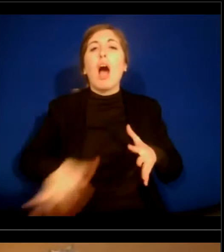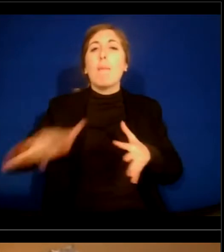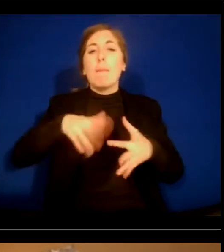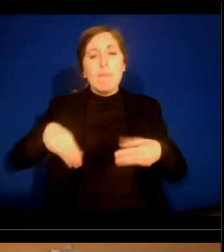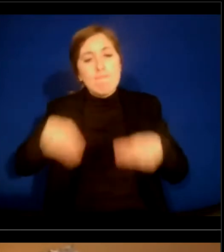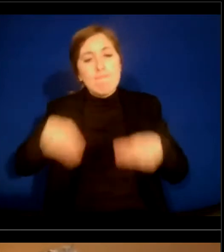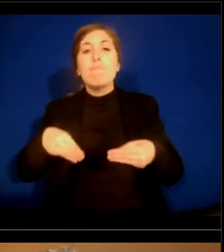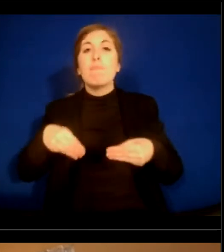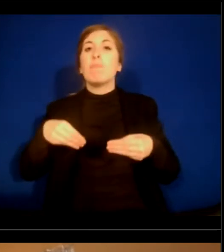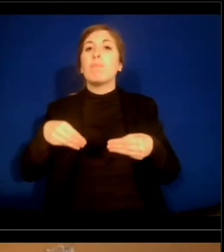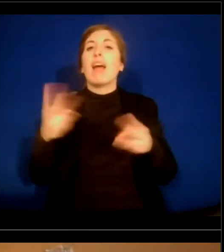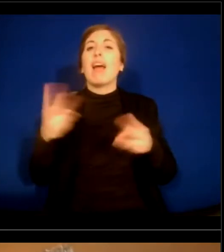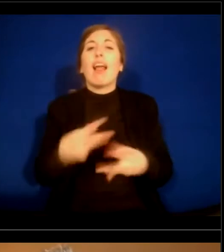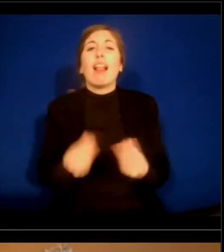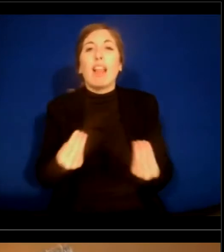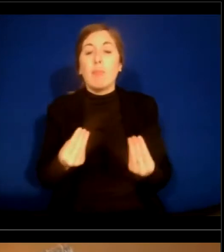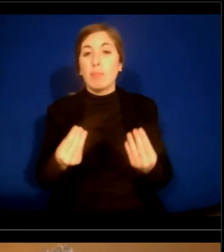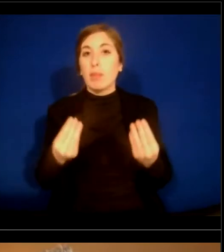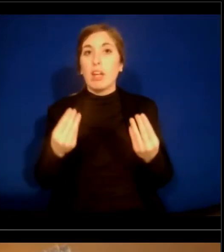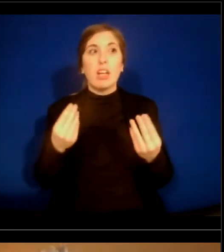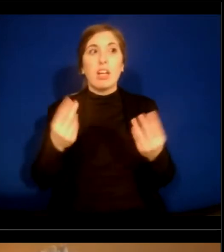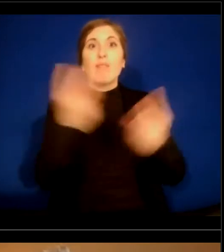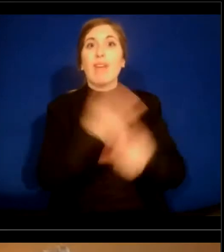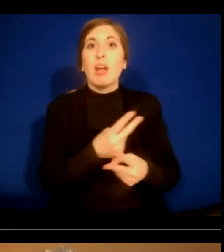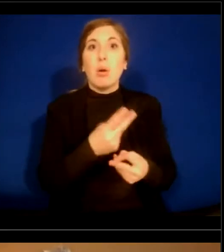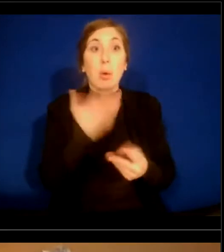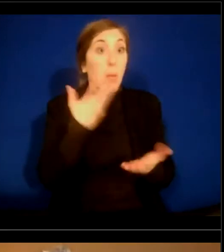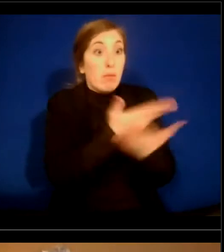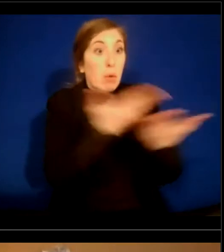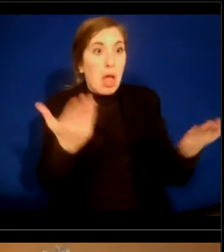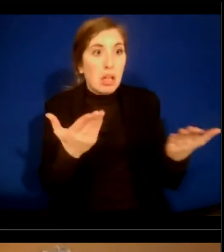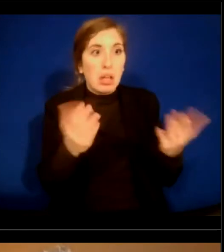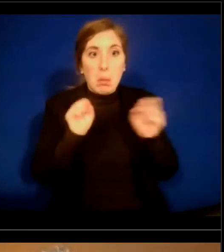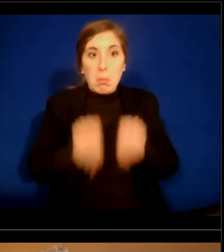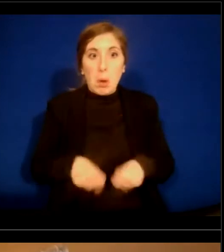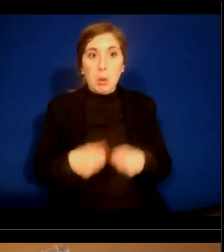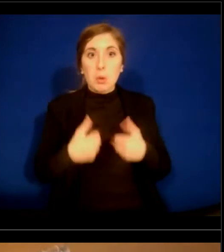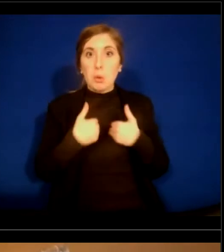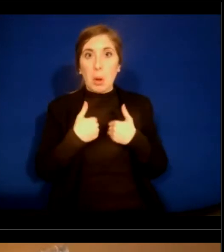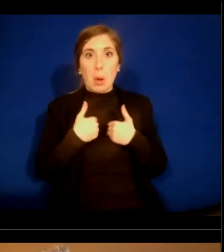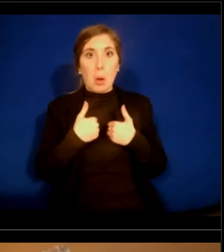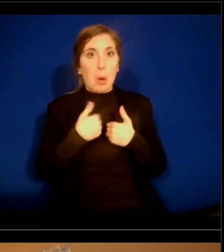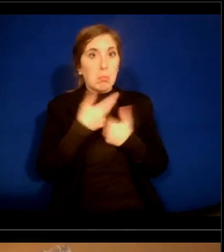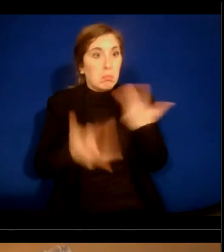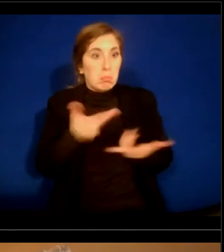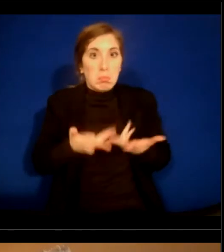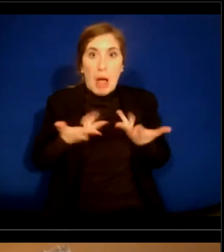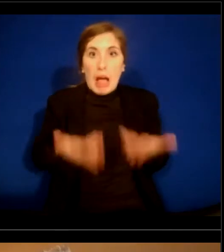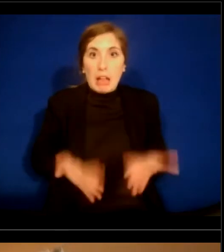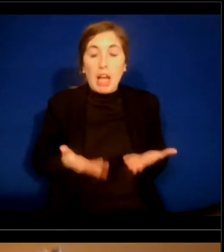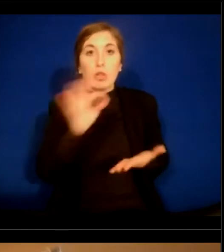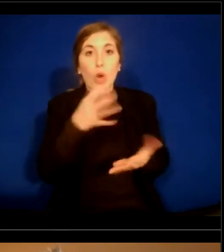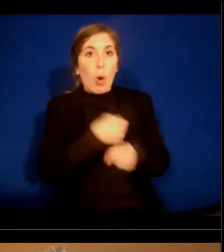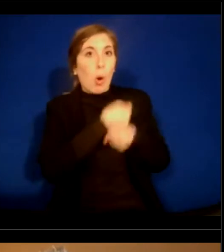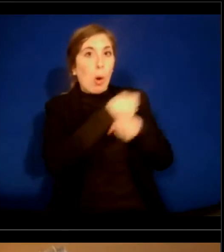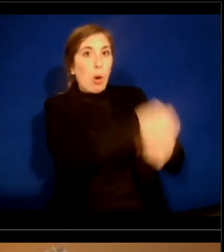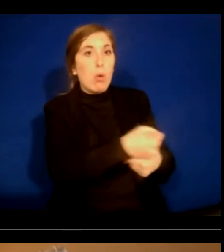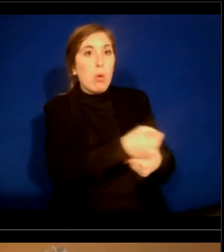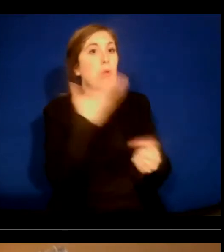po' questo. Però, come dire, come desiderate, io posso prendere parola o anche lasciarla a seconda di come vi sembra